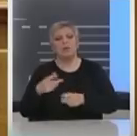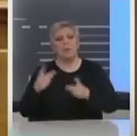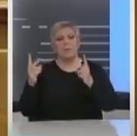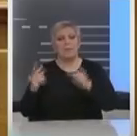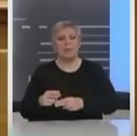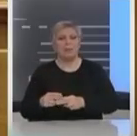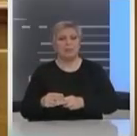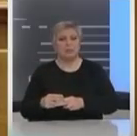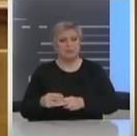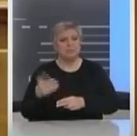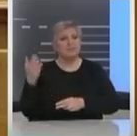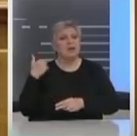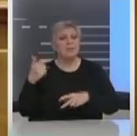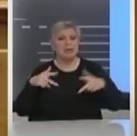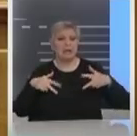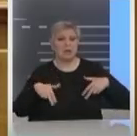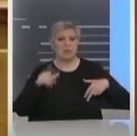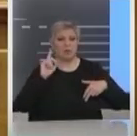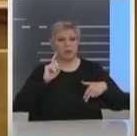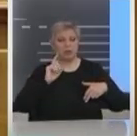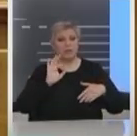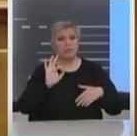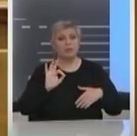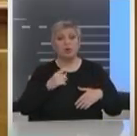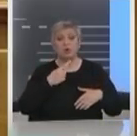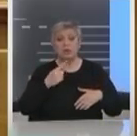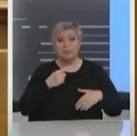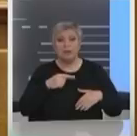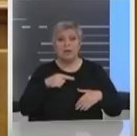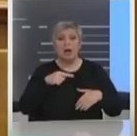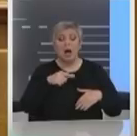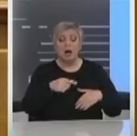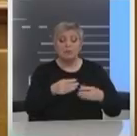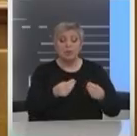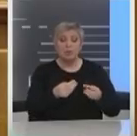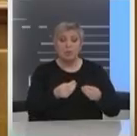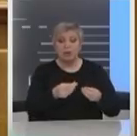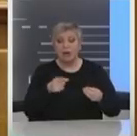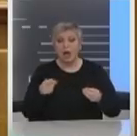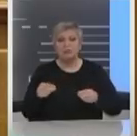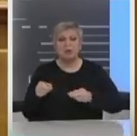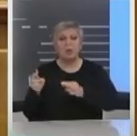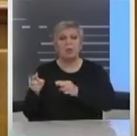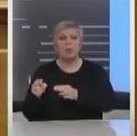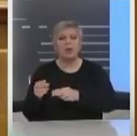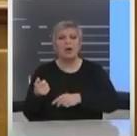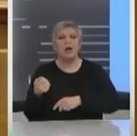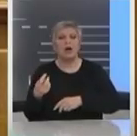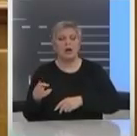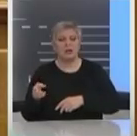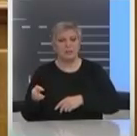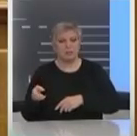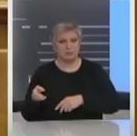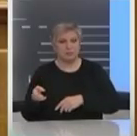Φωτίου, λιγότεροι. Γι' αυτό για εσάς δεν μετράνε. Ανήκουν στην πλειονότητά